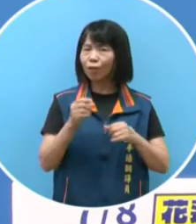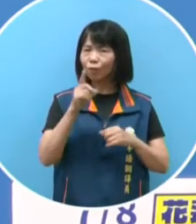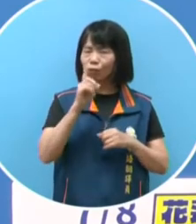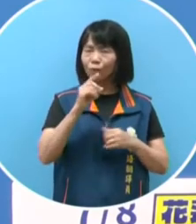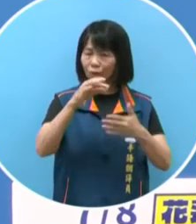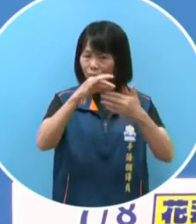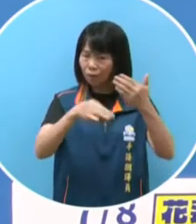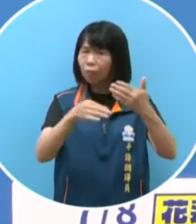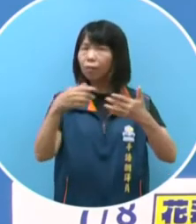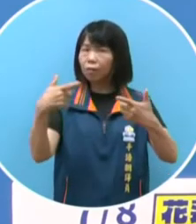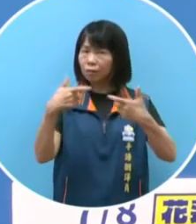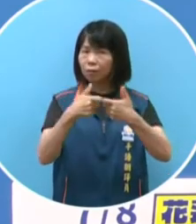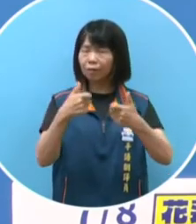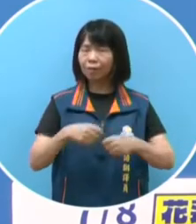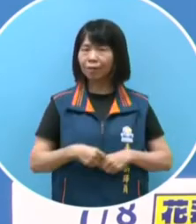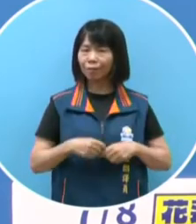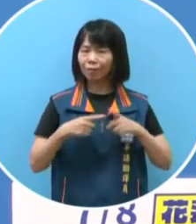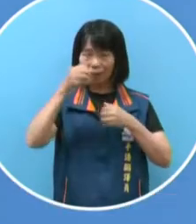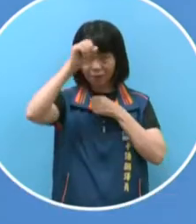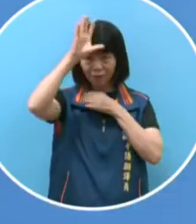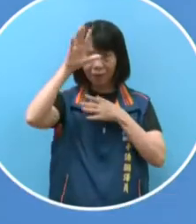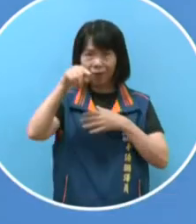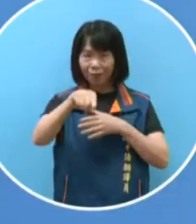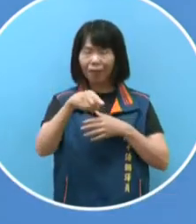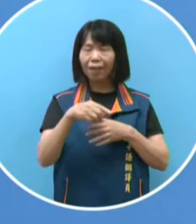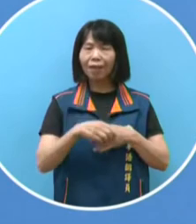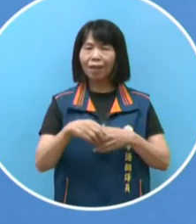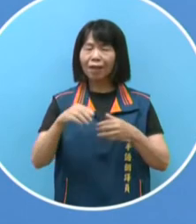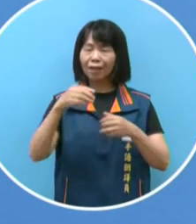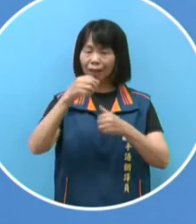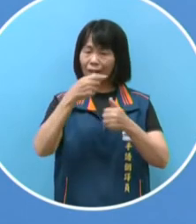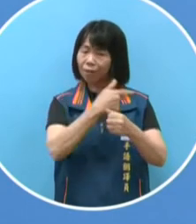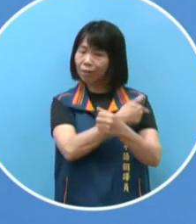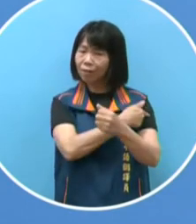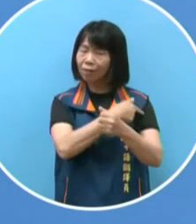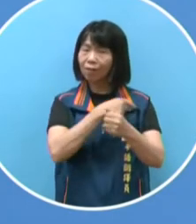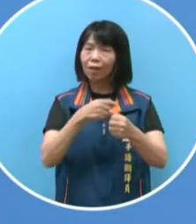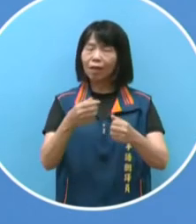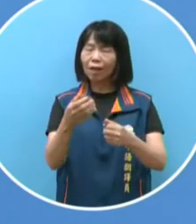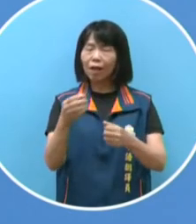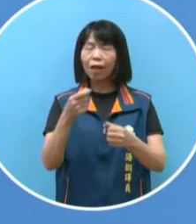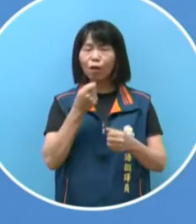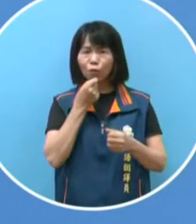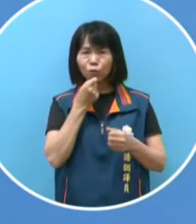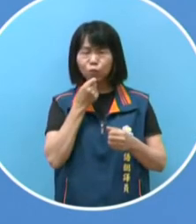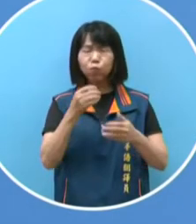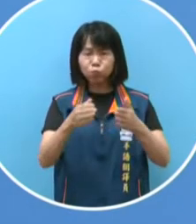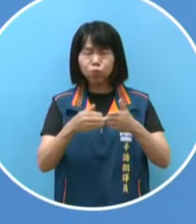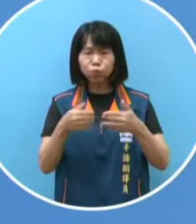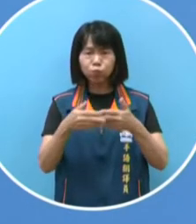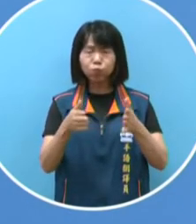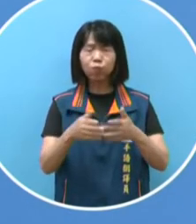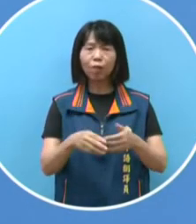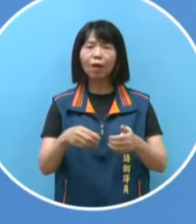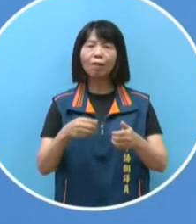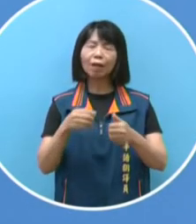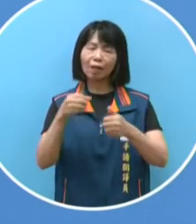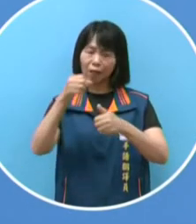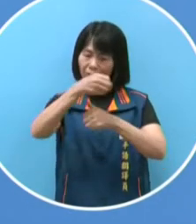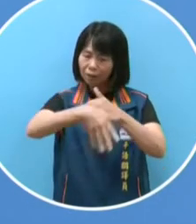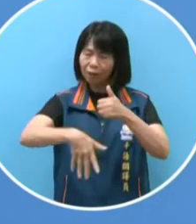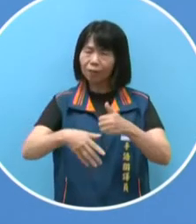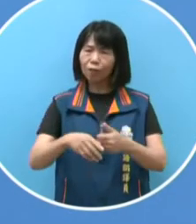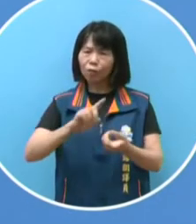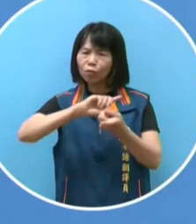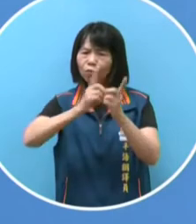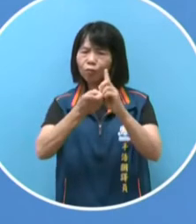的部分，可以来进行施打。 卫生局长朱家祥也进一步说明，中央防疫中心所推出的新冠疫苗